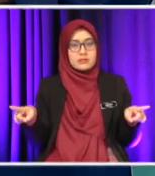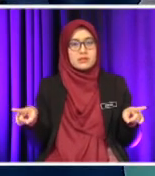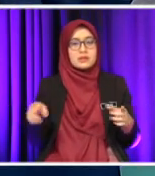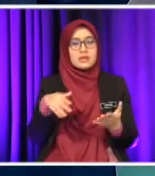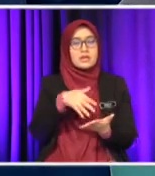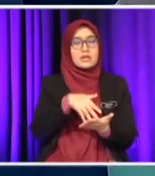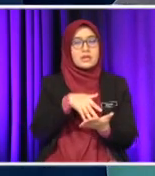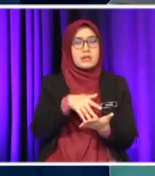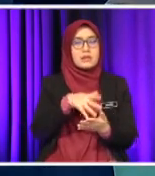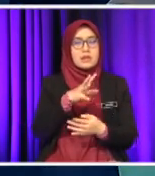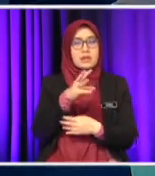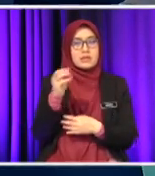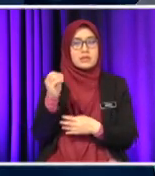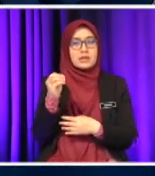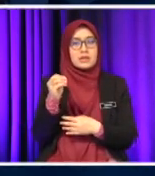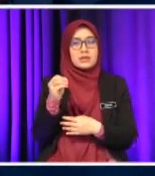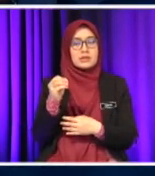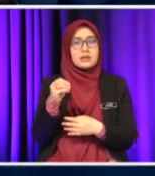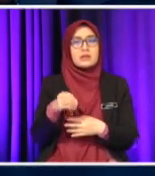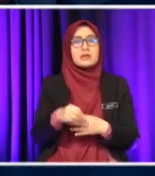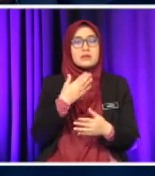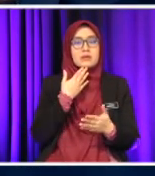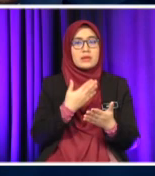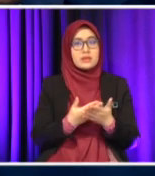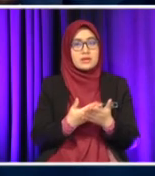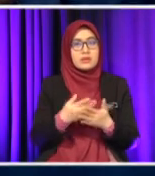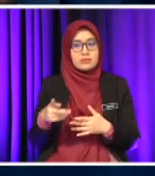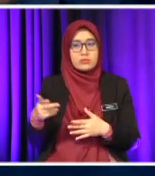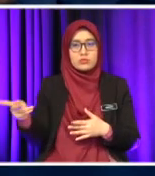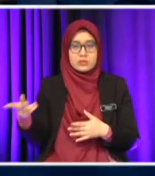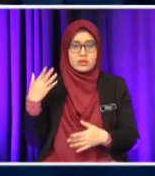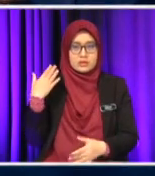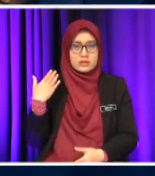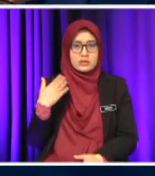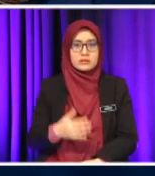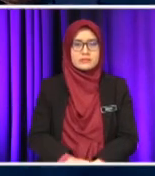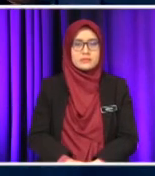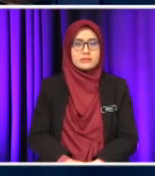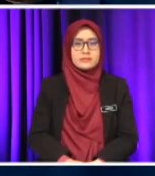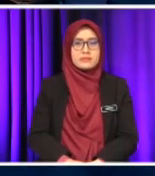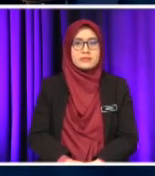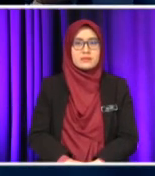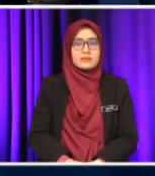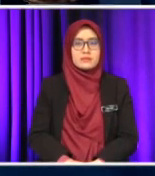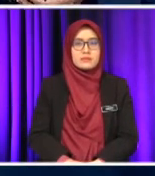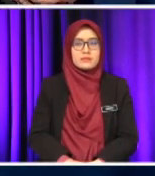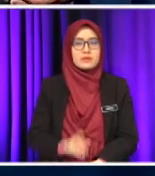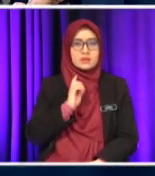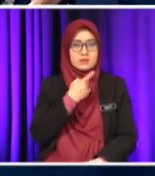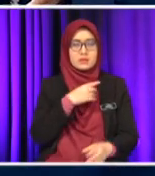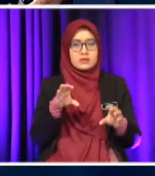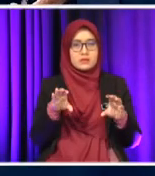juga tren Oke jadi seterusnya kita buat rangkaian perkongsian teknologi dan produk